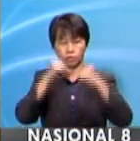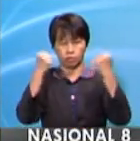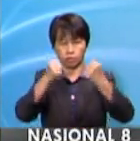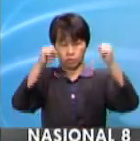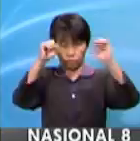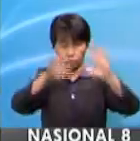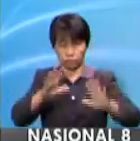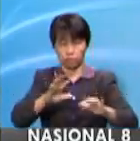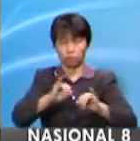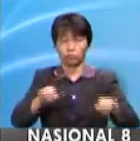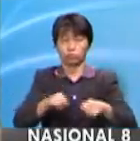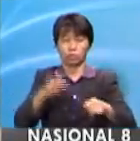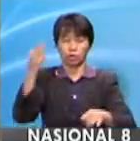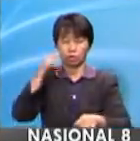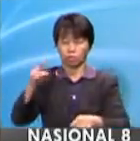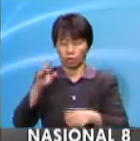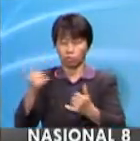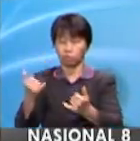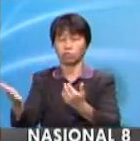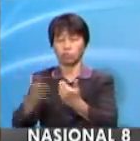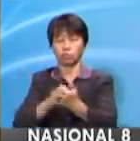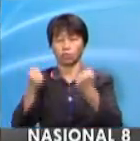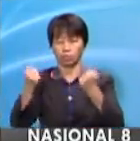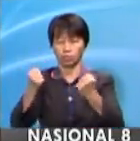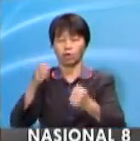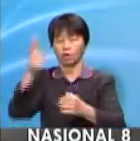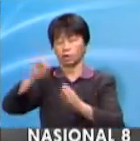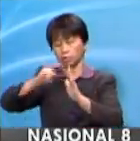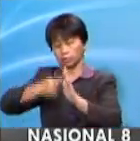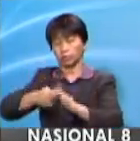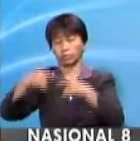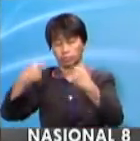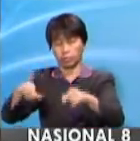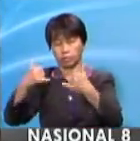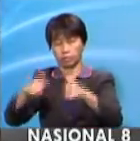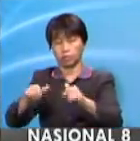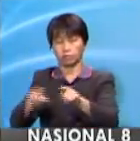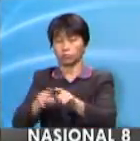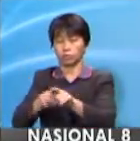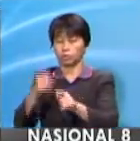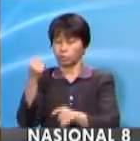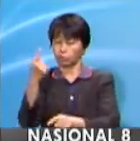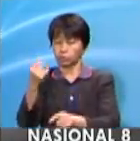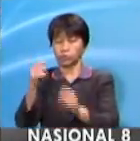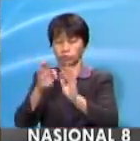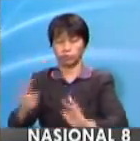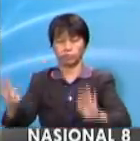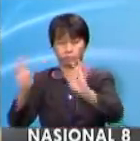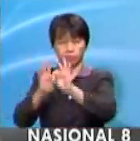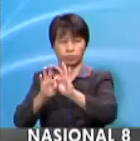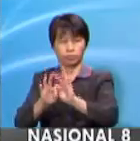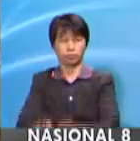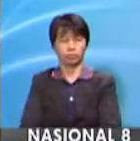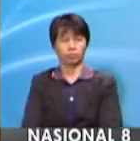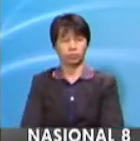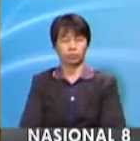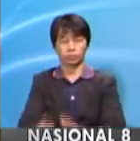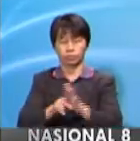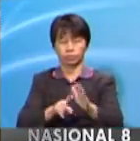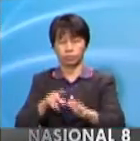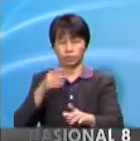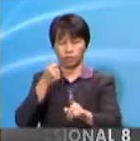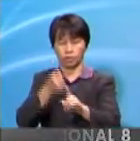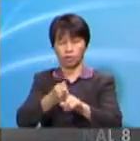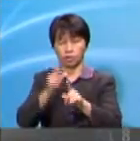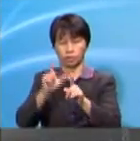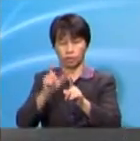Alam jumaat lalu Dikatakan kali cergas dan akan memulakan perlawanan sebagai keseelan utama pengarah teknikal Mike